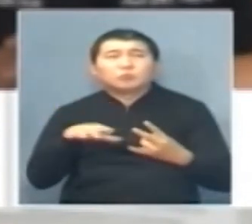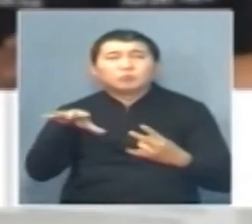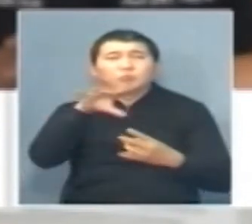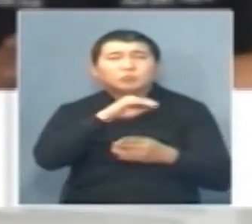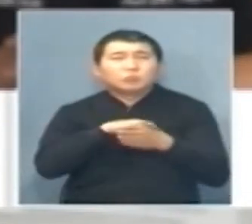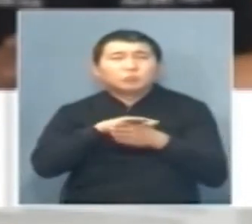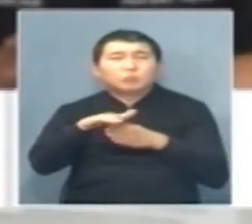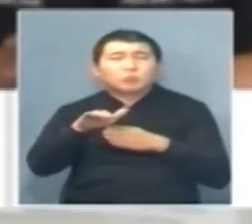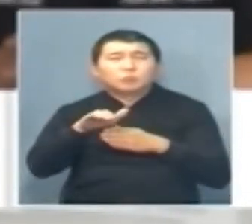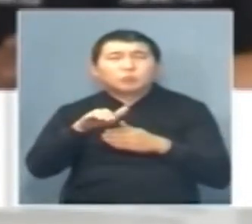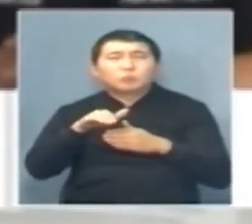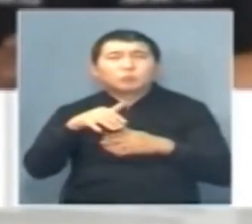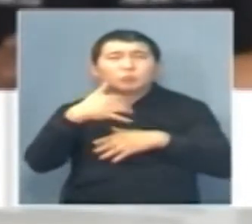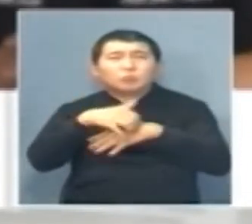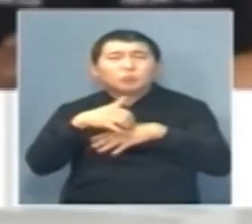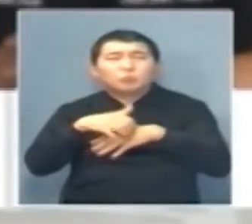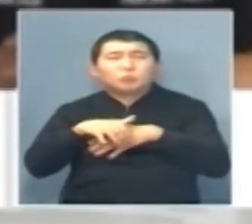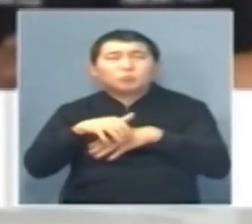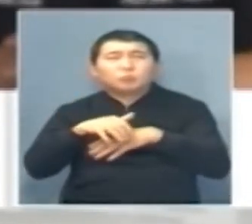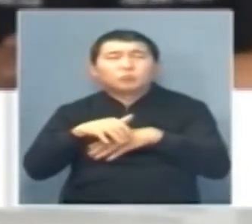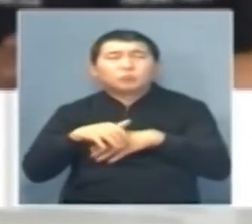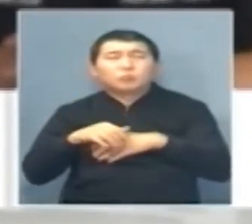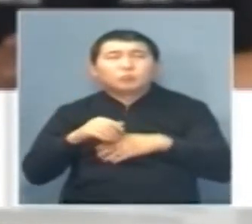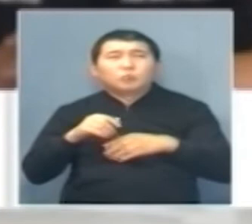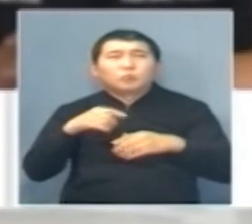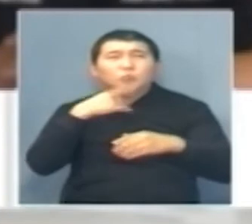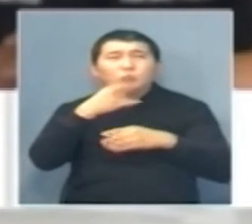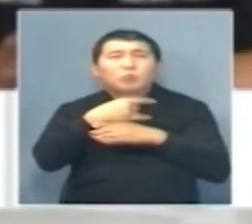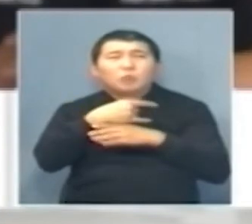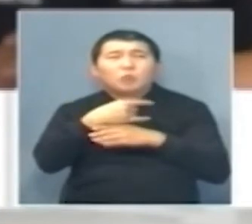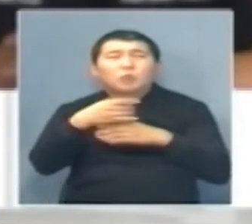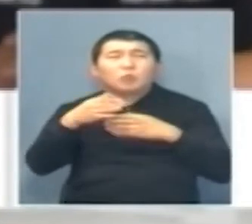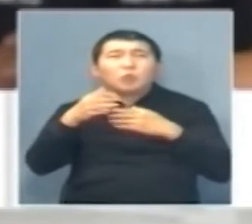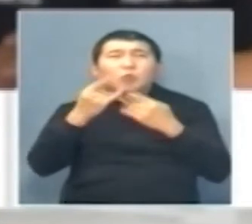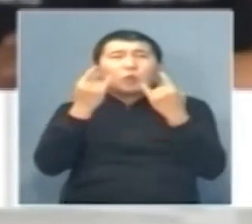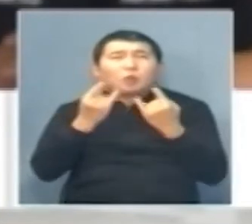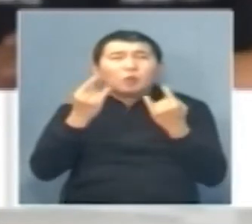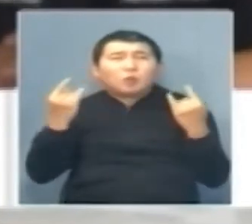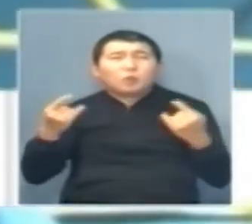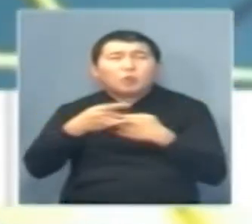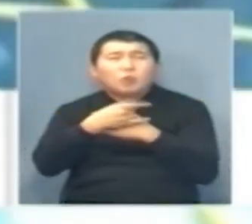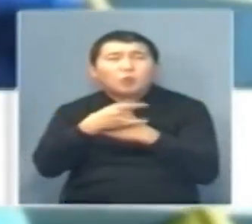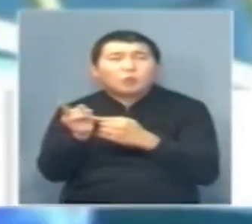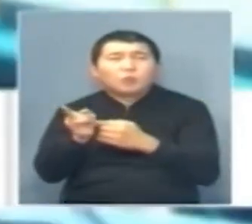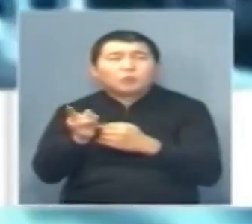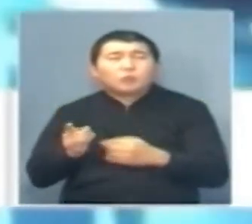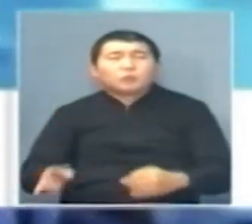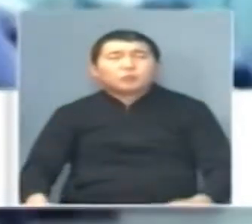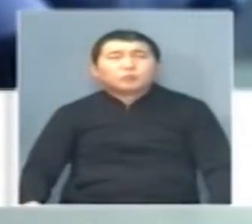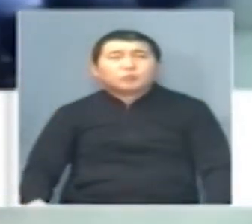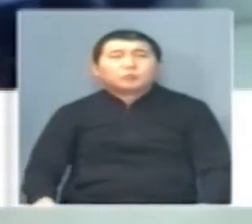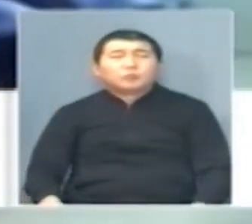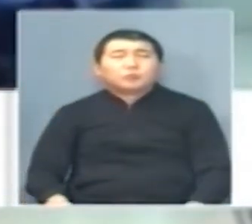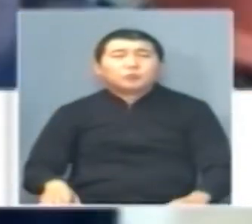полностью, кто находится внутри дома, открыть окна, форточки, чтобы проветрить помещение. Спикеры также